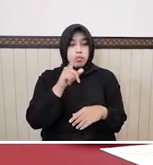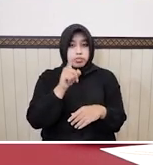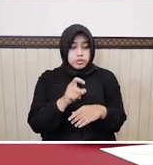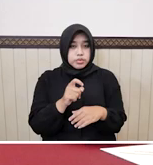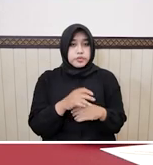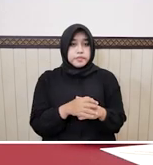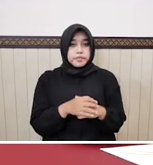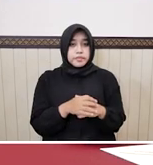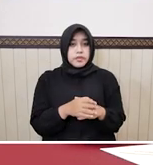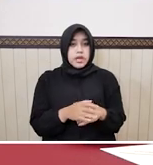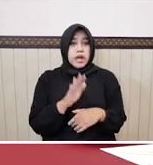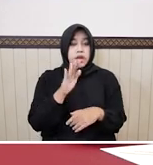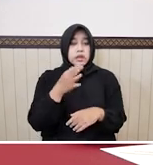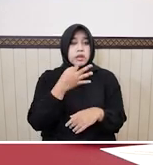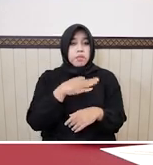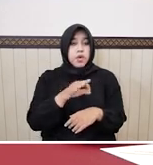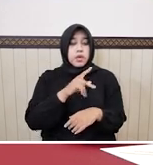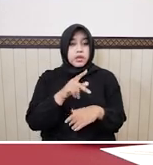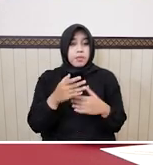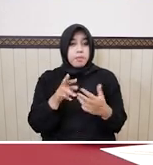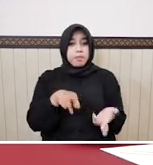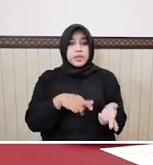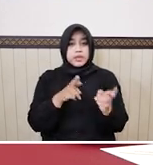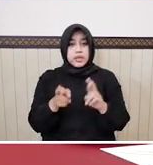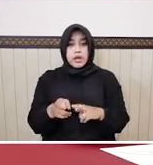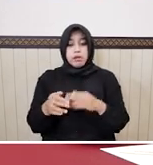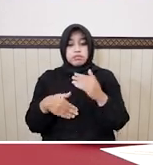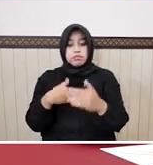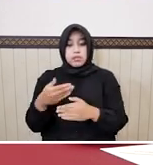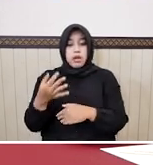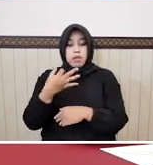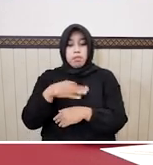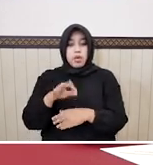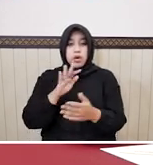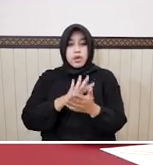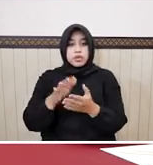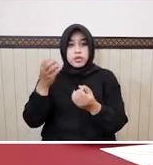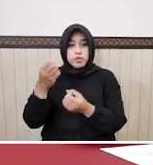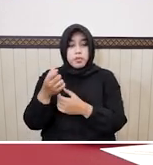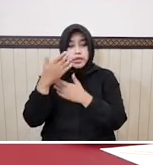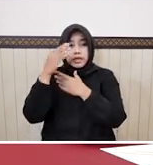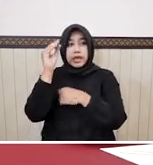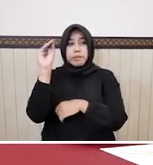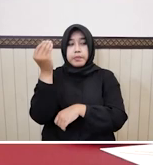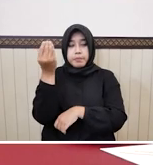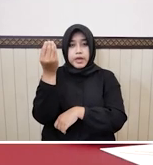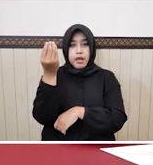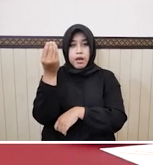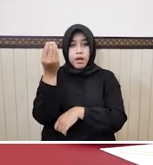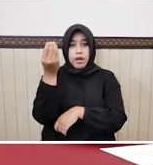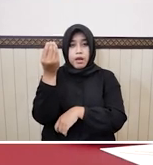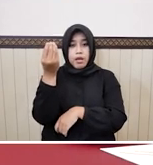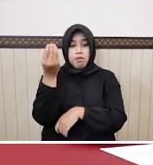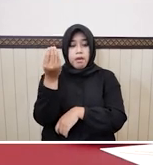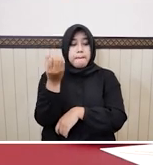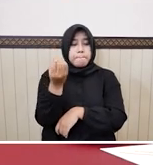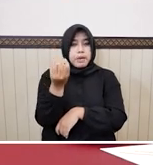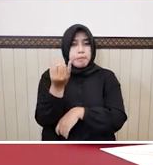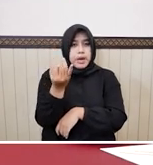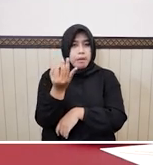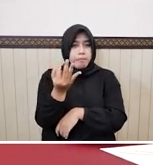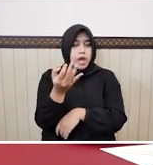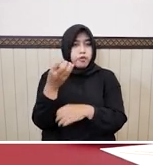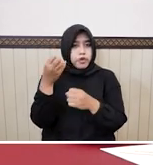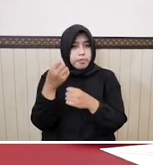perlukan Nanti baru kita Iya perencanaan baru kita sampaikan ke pimpinan beberapa